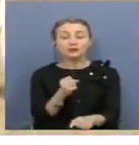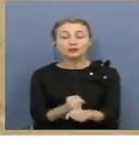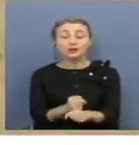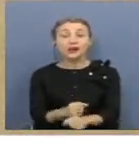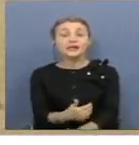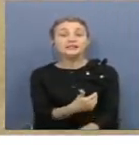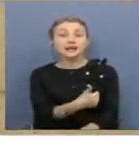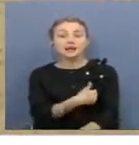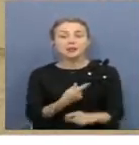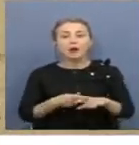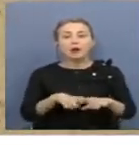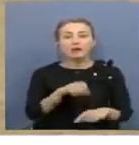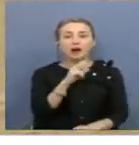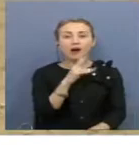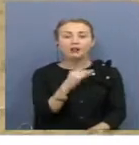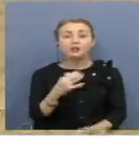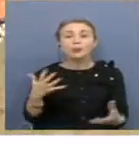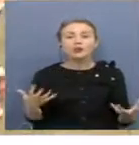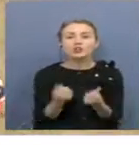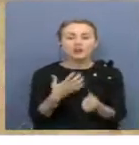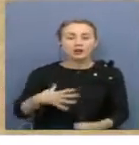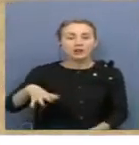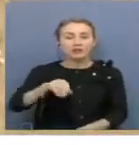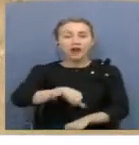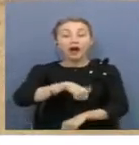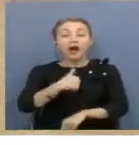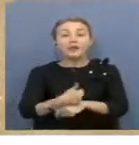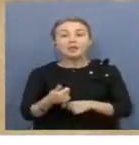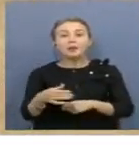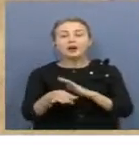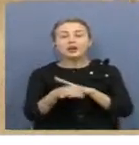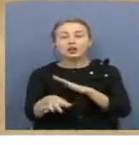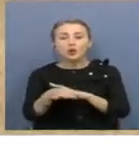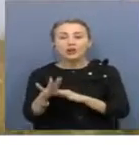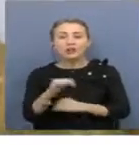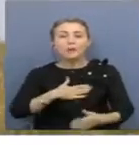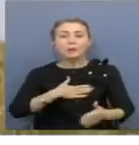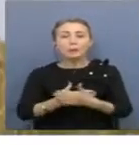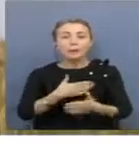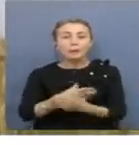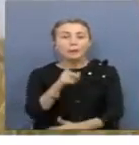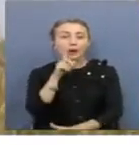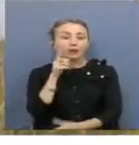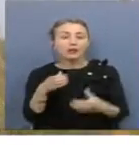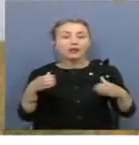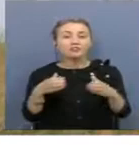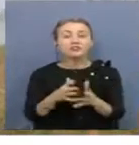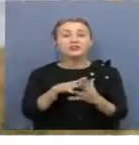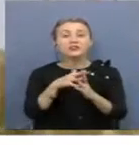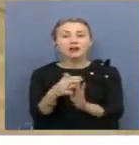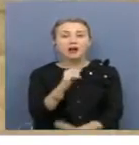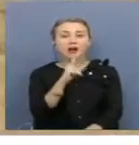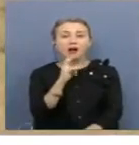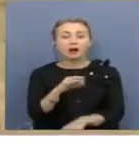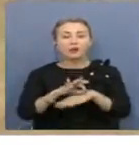бастап экологиялық белсенділер, жастар ұйымдары мен еріктілер игі бастамаға бірауыздан қолдау танытуда. Сарыөзек ауылдық округіне қарасты Ақан ауылында өткен экологиялық